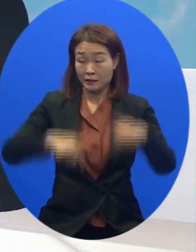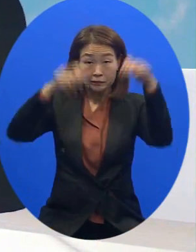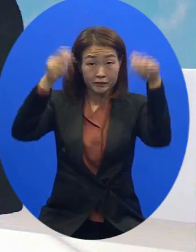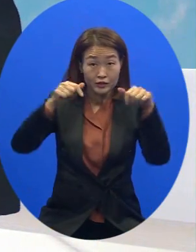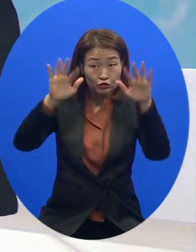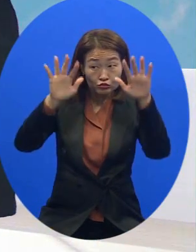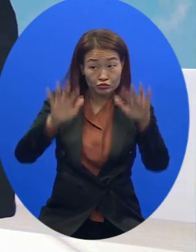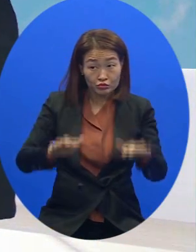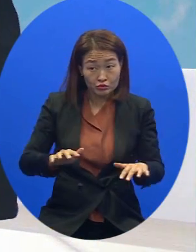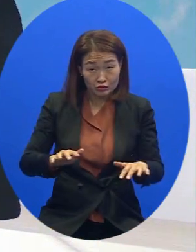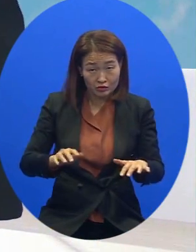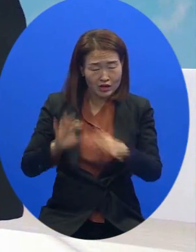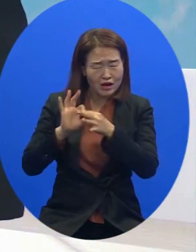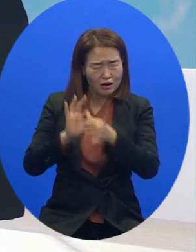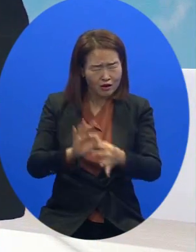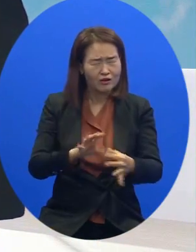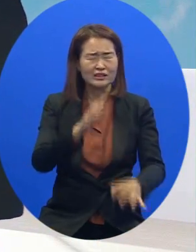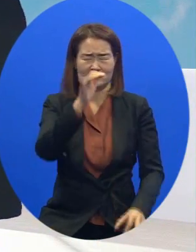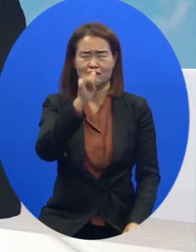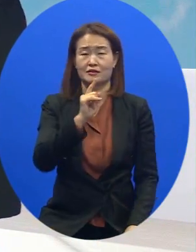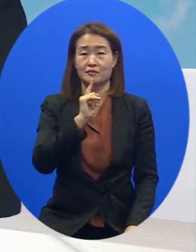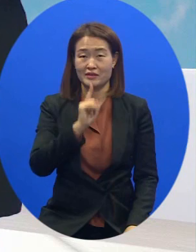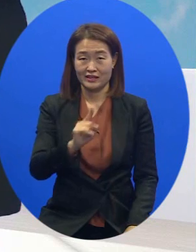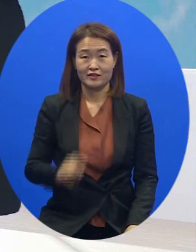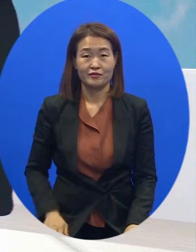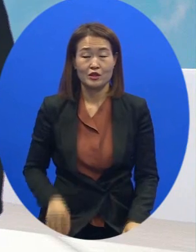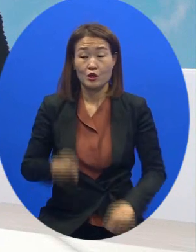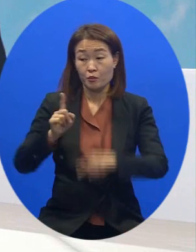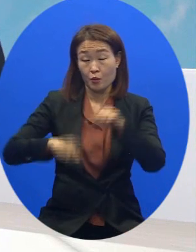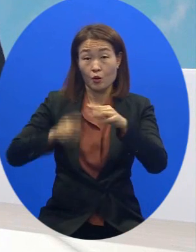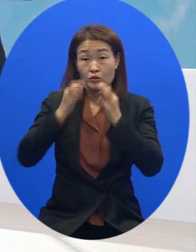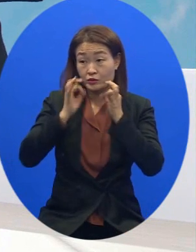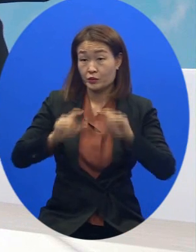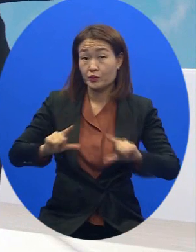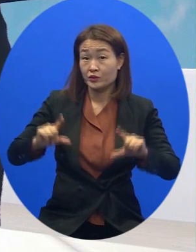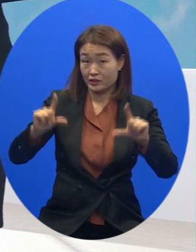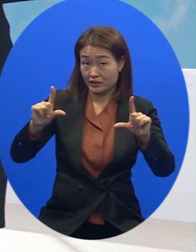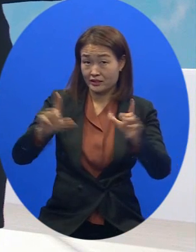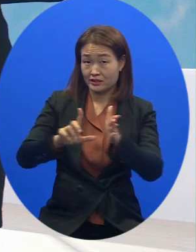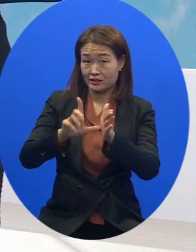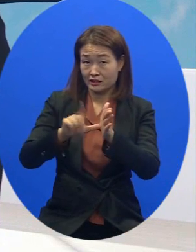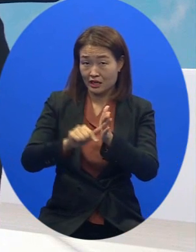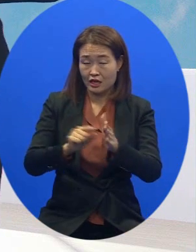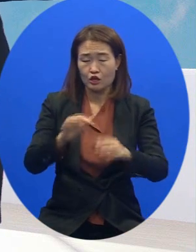눈 소식이 잦은 한 주가 되겠습니다. 수능일인 목요일과 금요일 사이에는